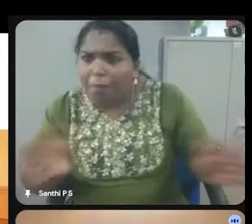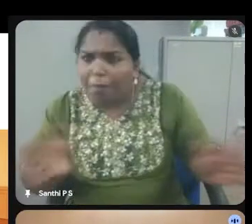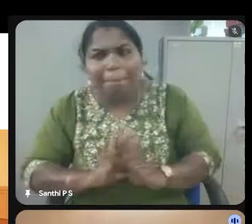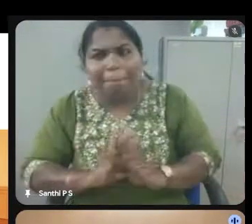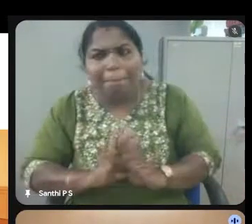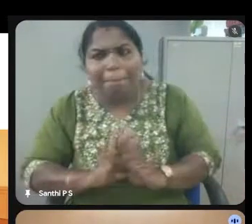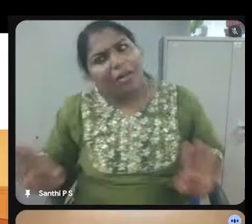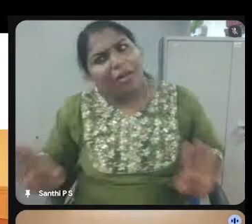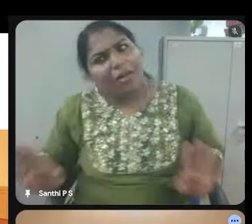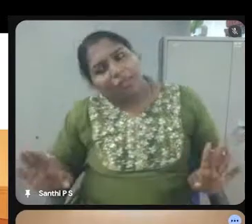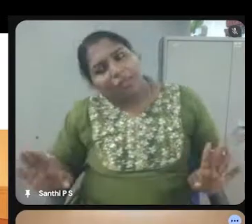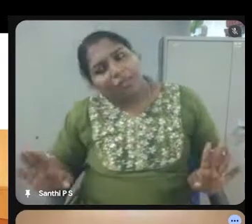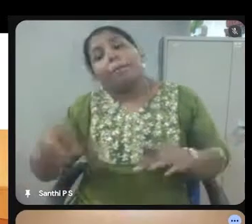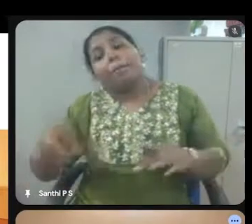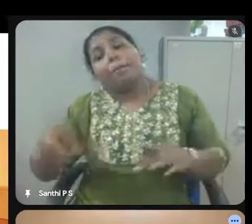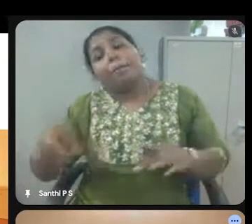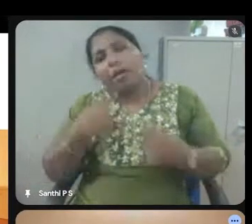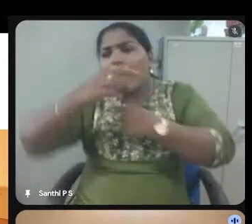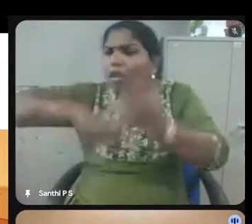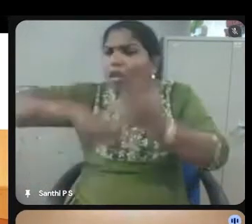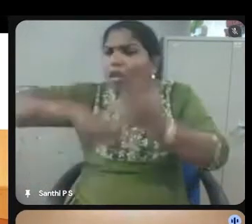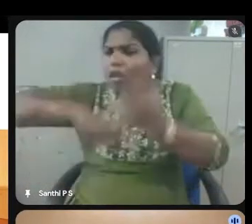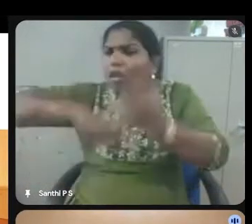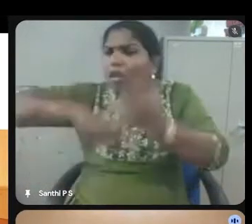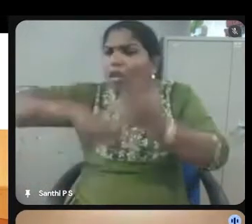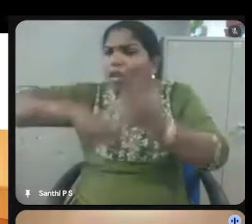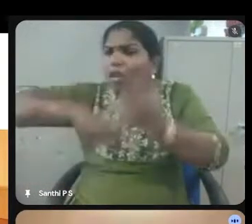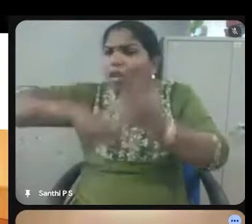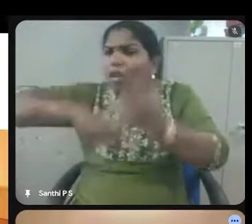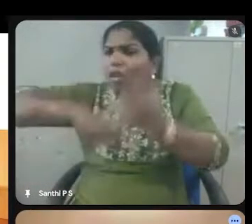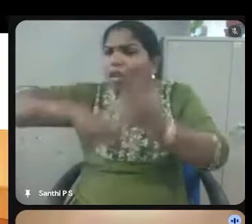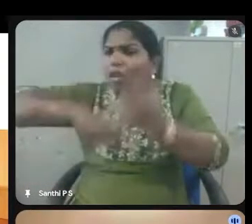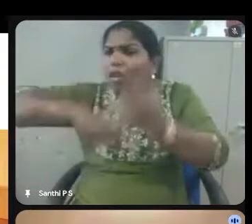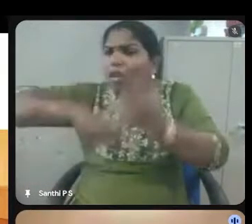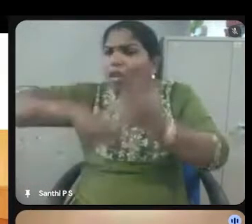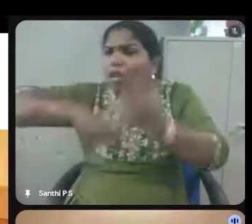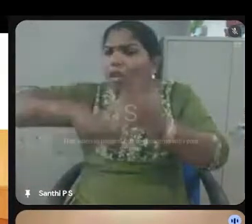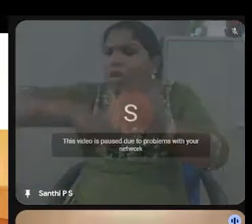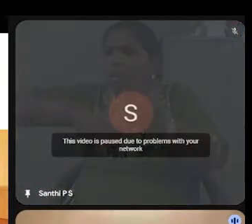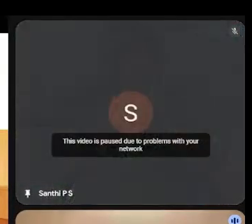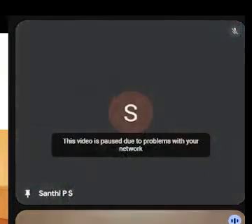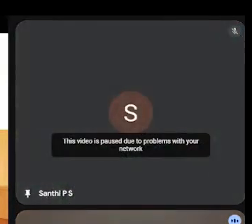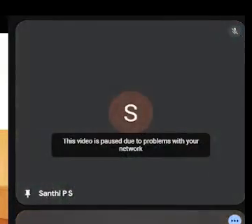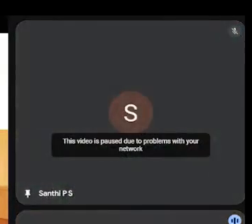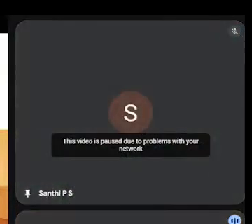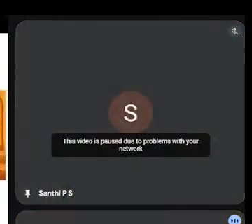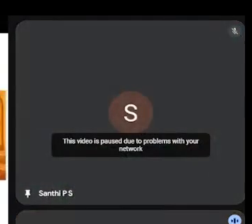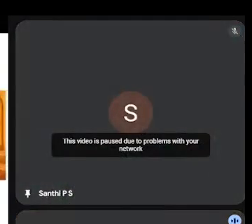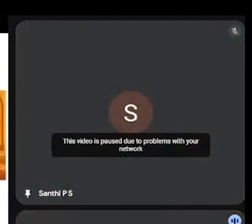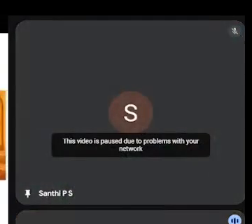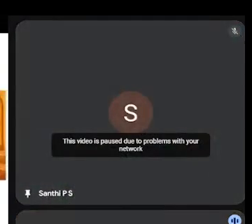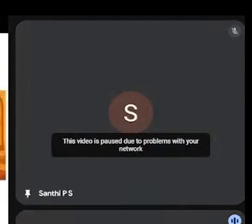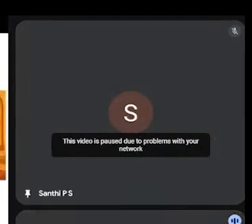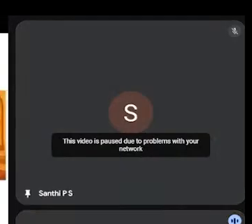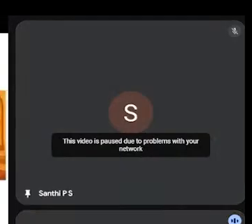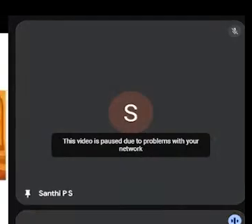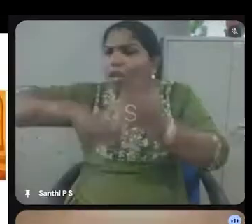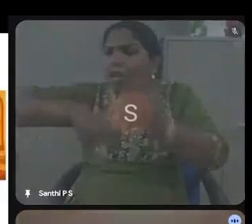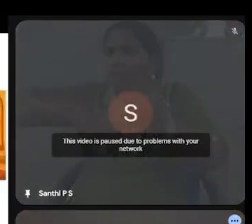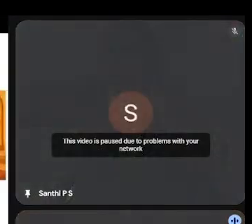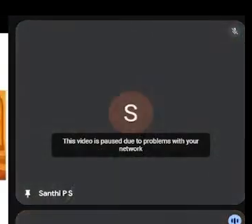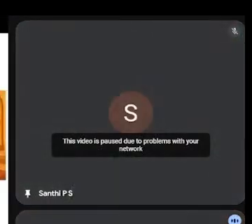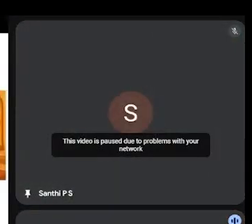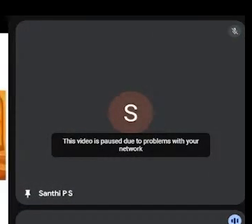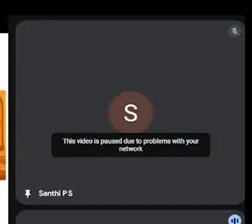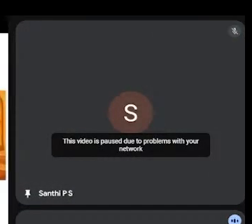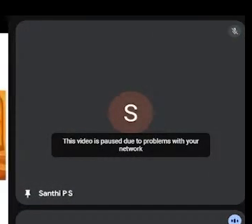അറിയാൻ പറ്റാത്തൊരവസ്ഥയിലോട്ട് എത്താറുണ്ട്. അപ്പൊ ഇതൊക്കെ സ്ക്രീൻ ടൈം കൂടിയാൽ വരാവുന്ന പ്രശ്നങ്ങളാണ്. അത്